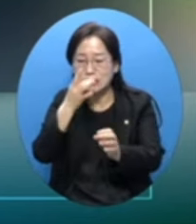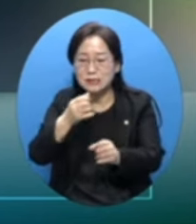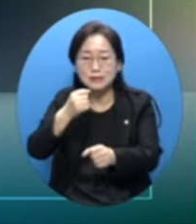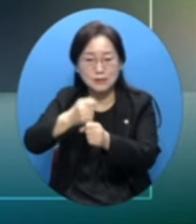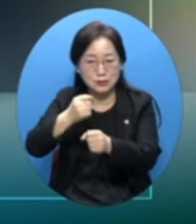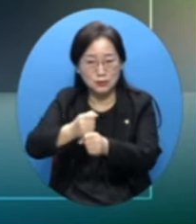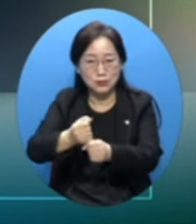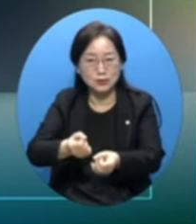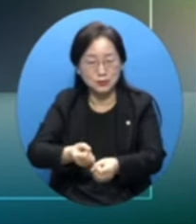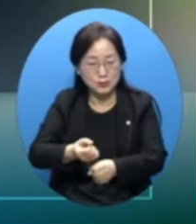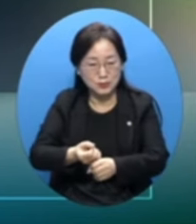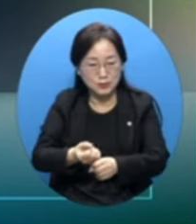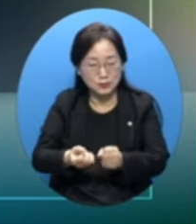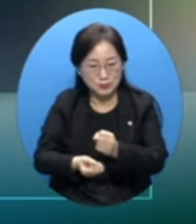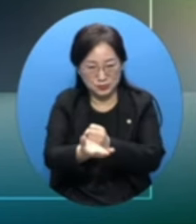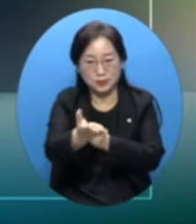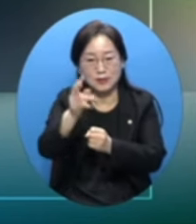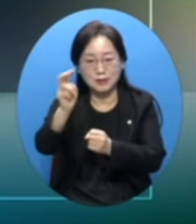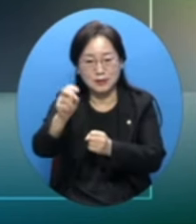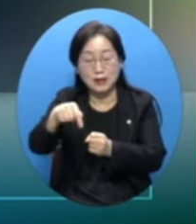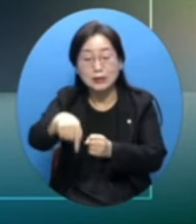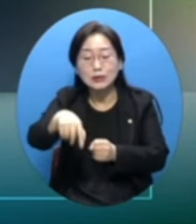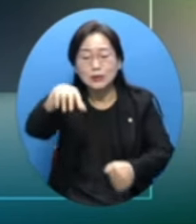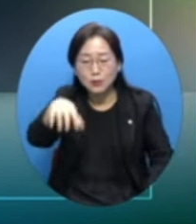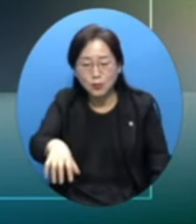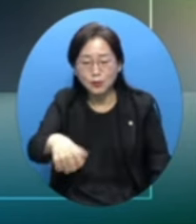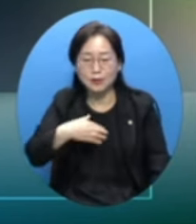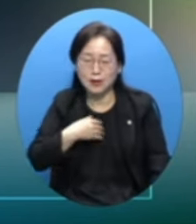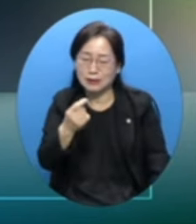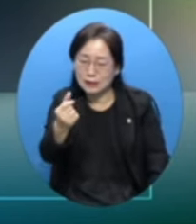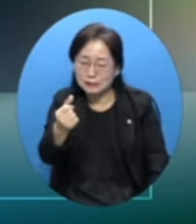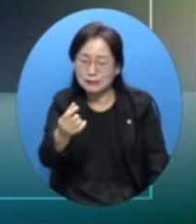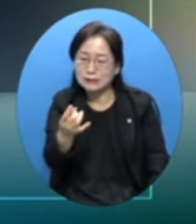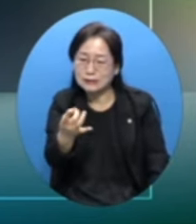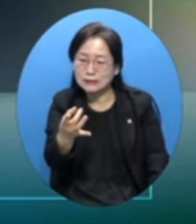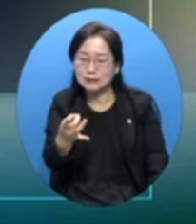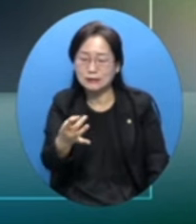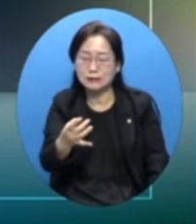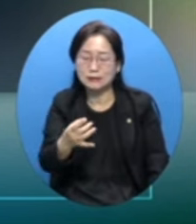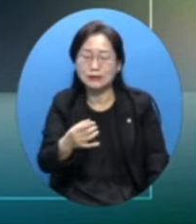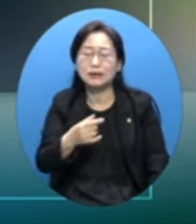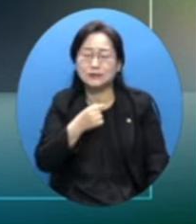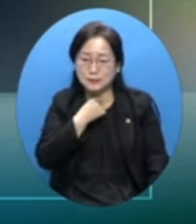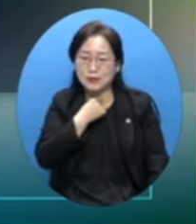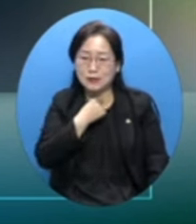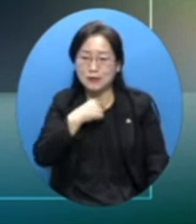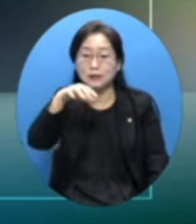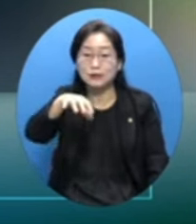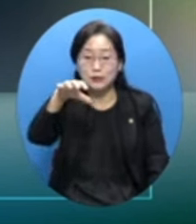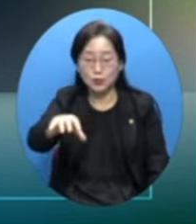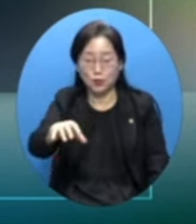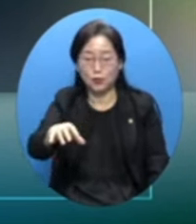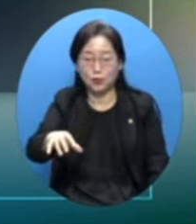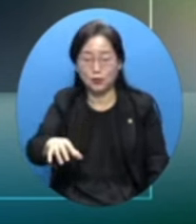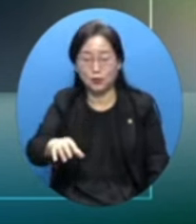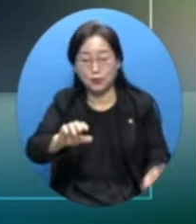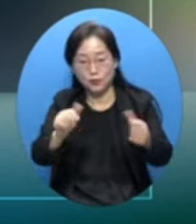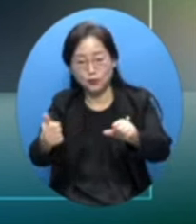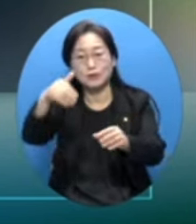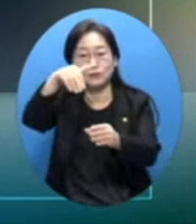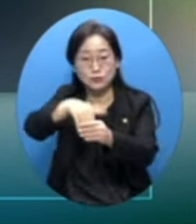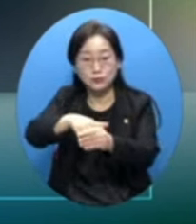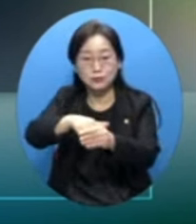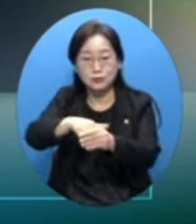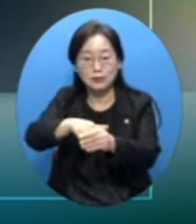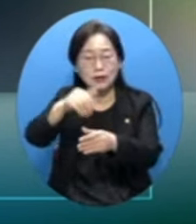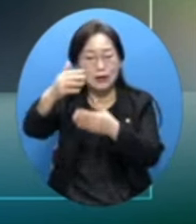이곳에 작은 씨앗이 되기로 결심했습니다 제가 씨앗이 되어서이 땅에 묻히게 되면 아마 하나님의